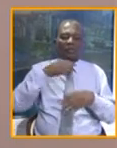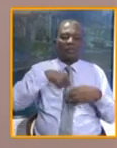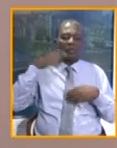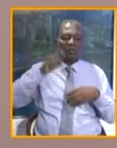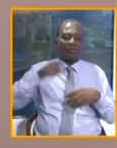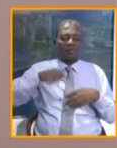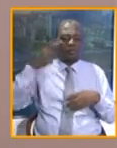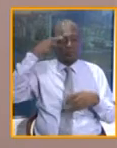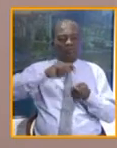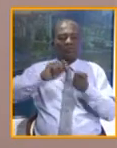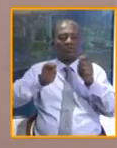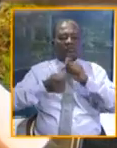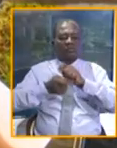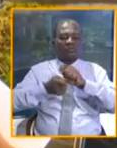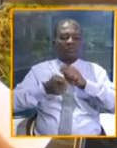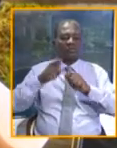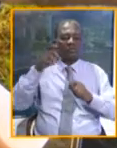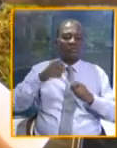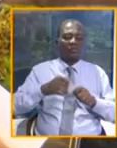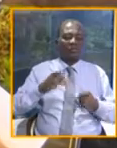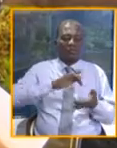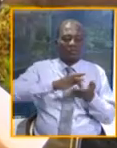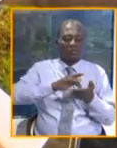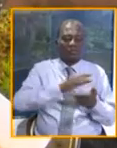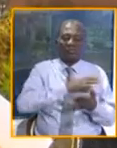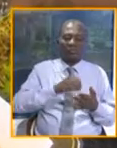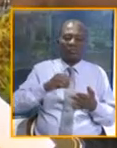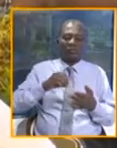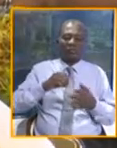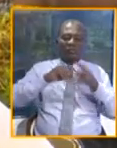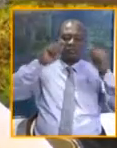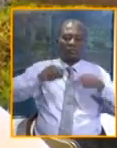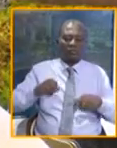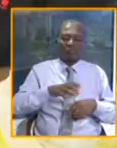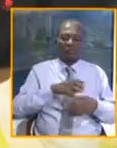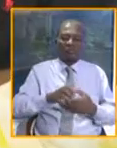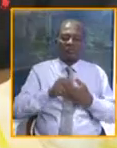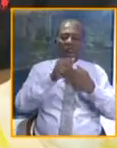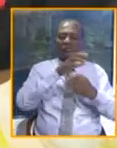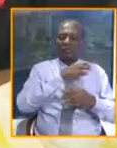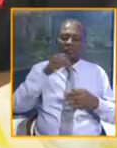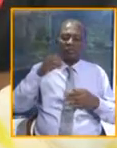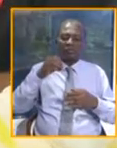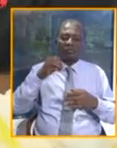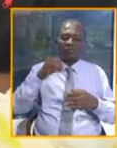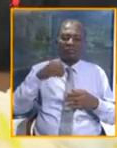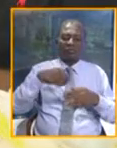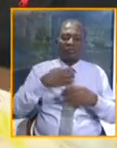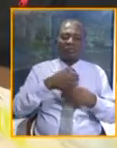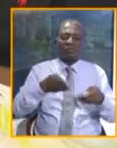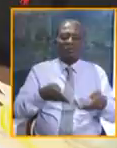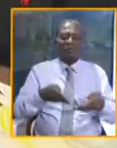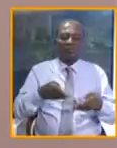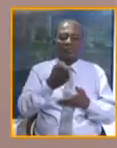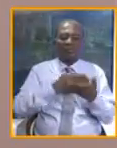pour améliorer les soins au niveau du système sanitaire. Il y a certains qui sont mis en place, mais il